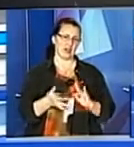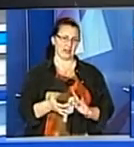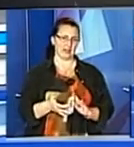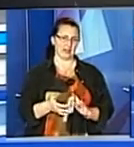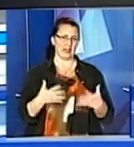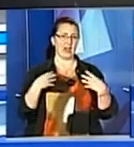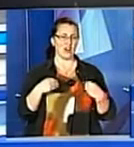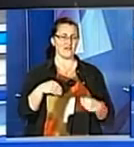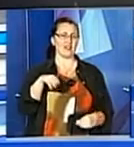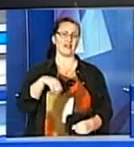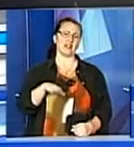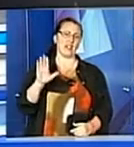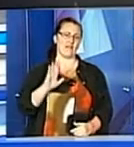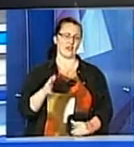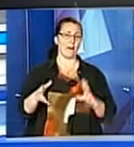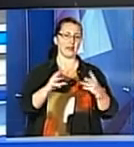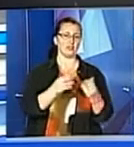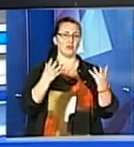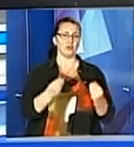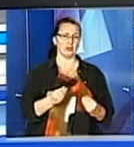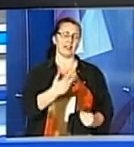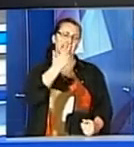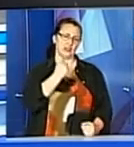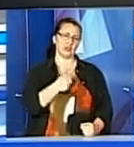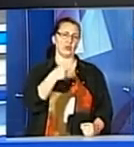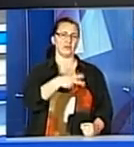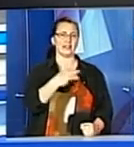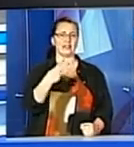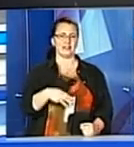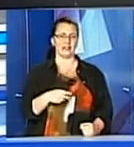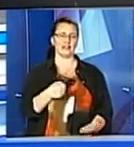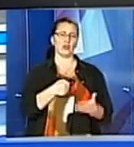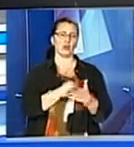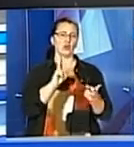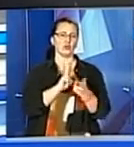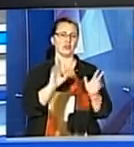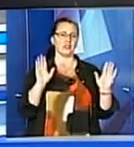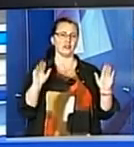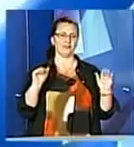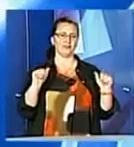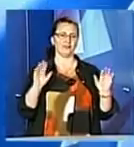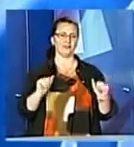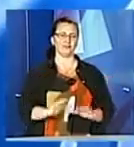інтернет-порталі львів.tv. Підсумуємо день традиційно о 20:30. Тоді зустрінемось.